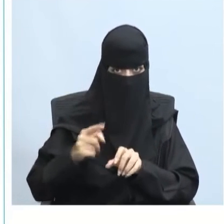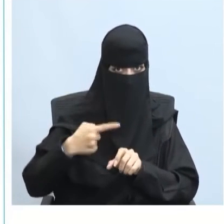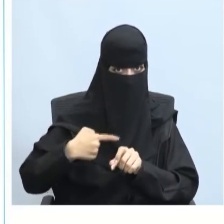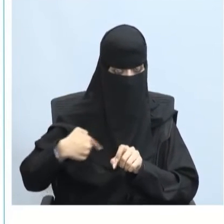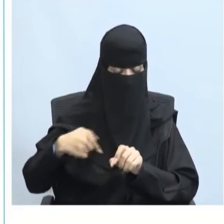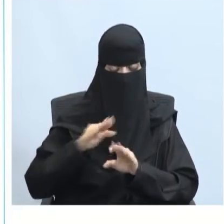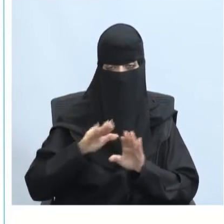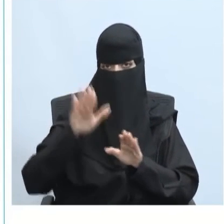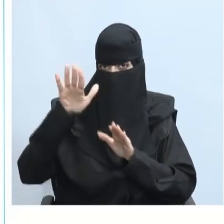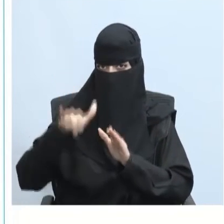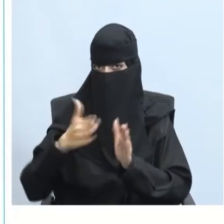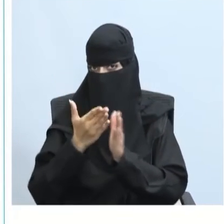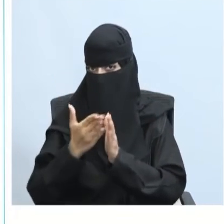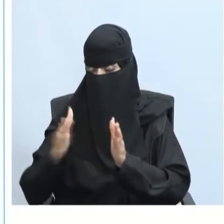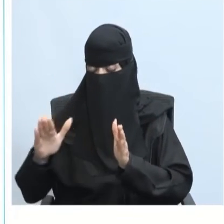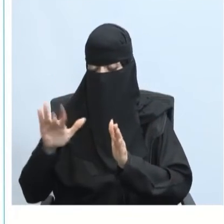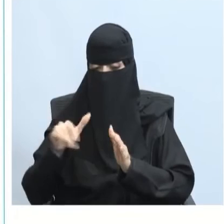كتابه جميع